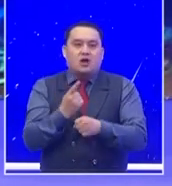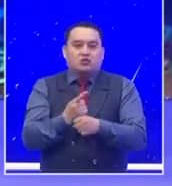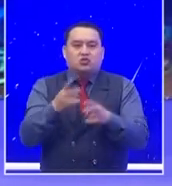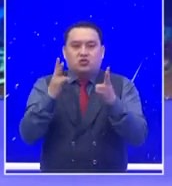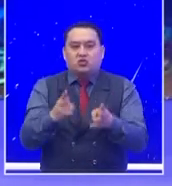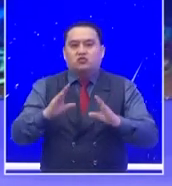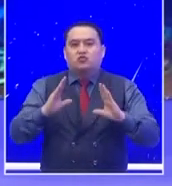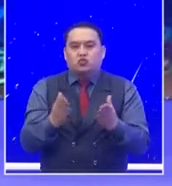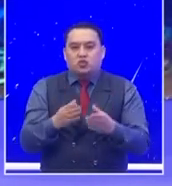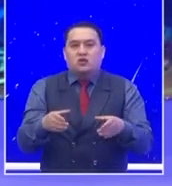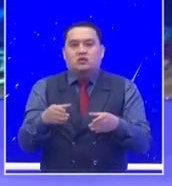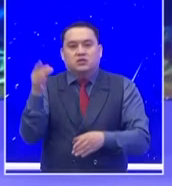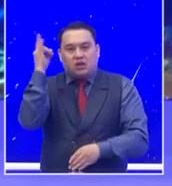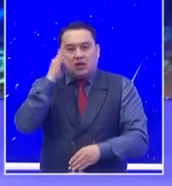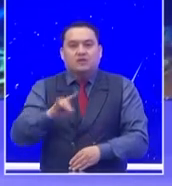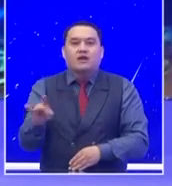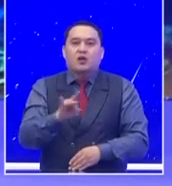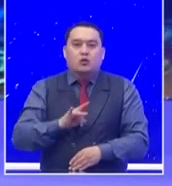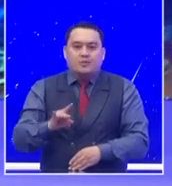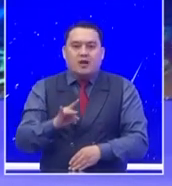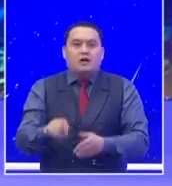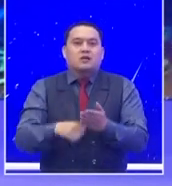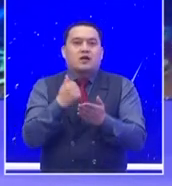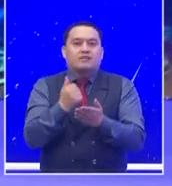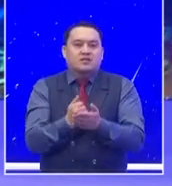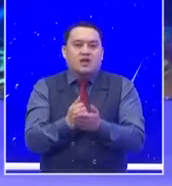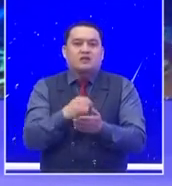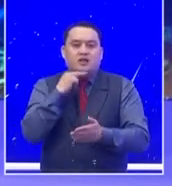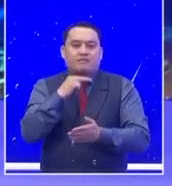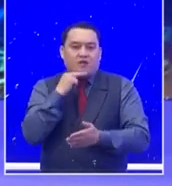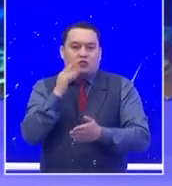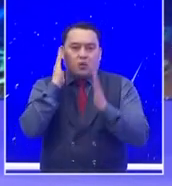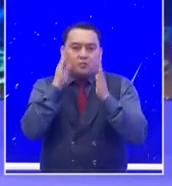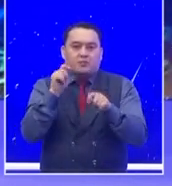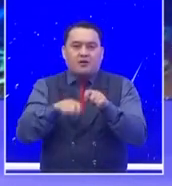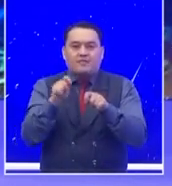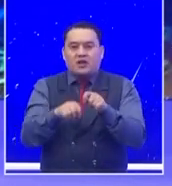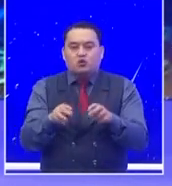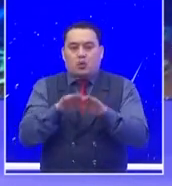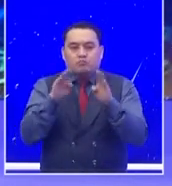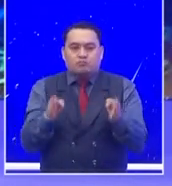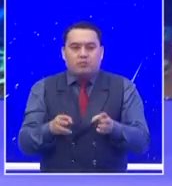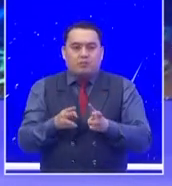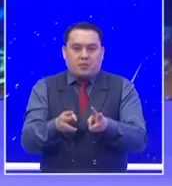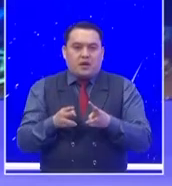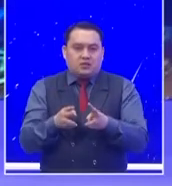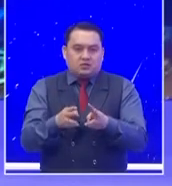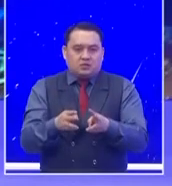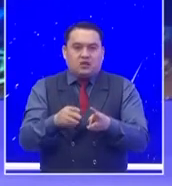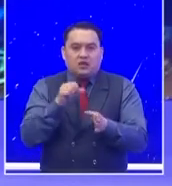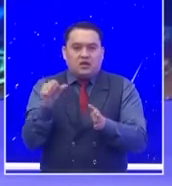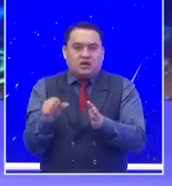несчастных случаев жилом секторе сар канского района основной акцент делается на проверку печей и дымоходов а также